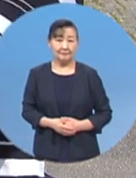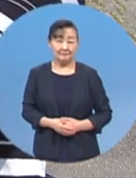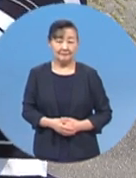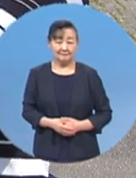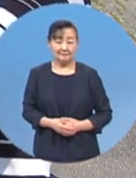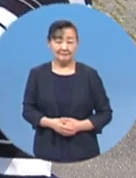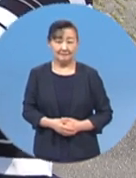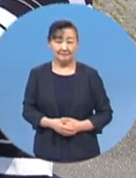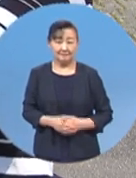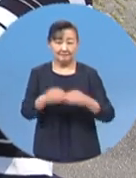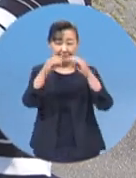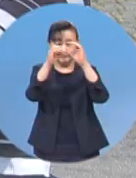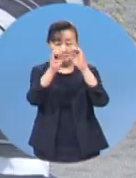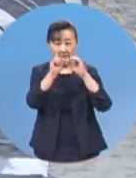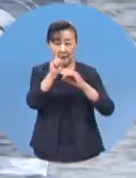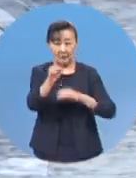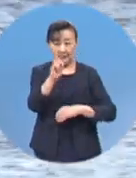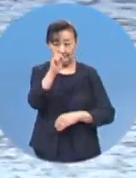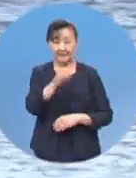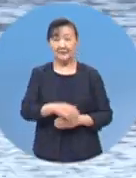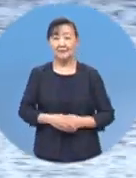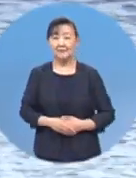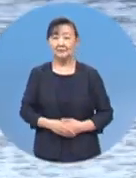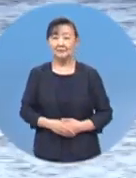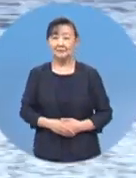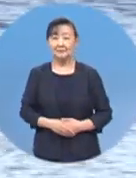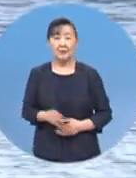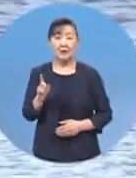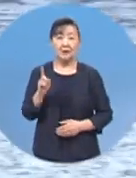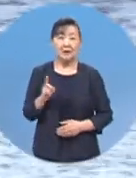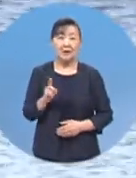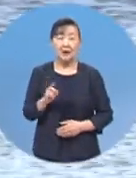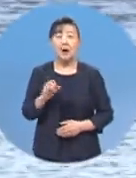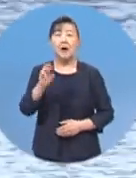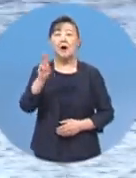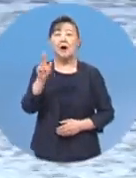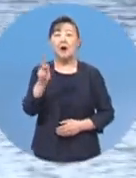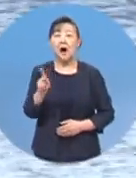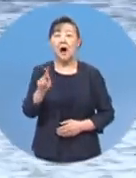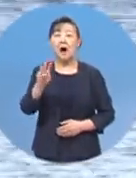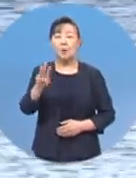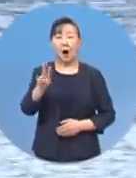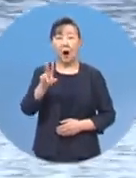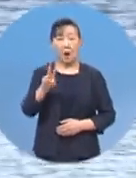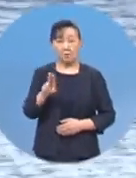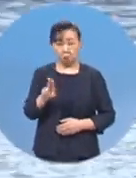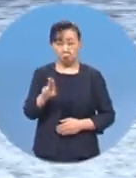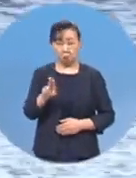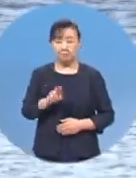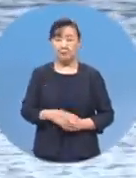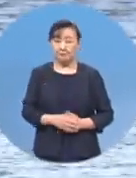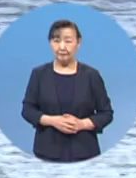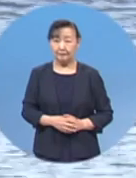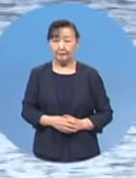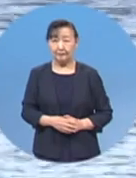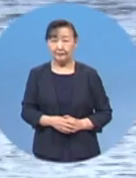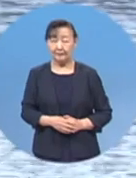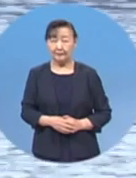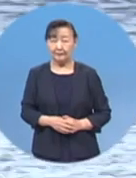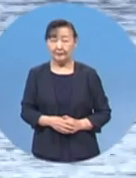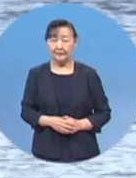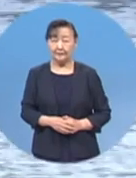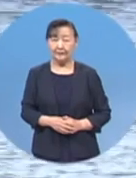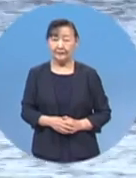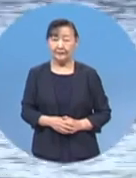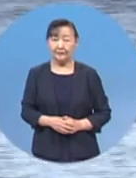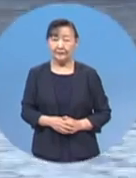鏡で覗いてみてください。 はい、 この鳥はですね、カワウという鳥です。 カワウ、 はい、 でこの